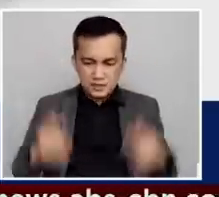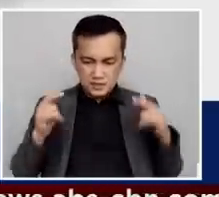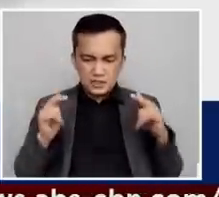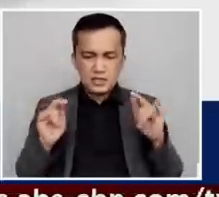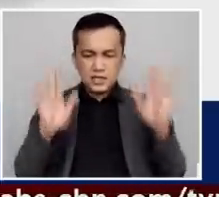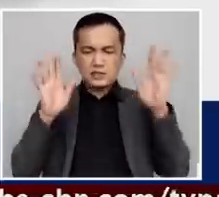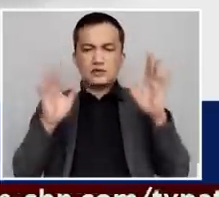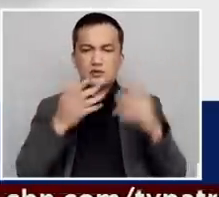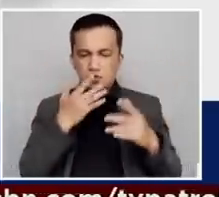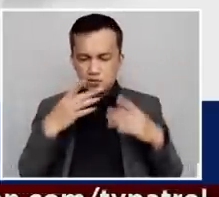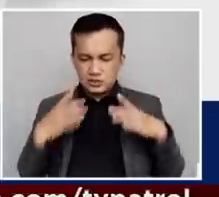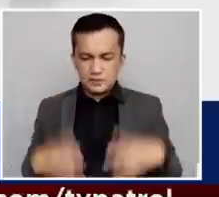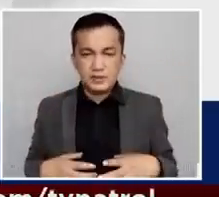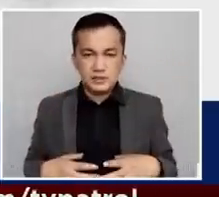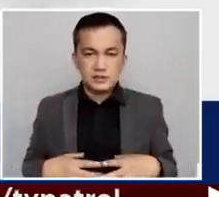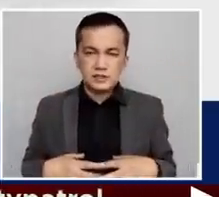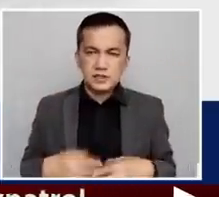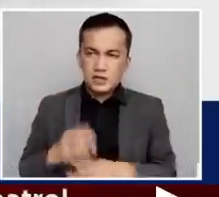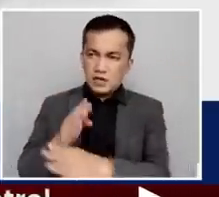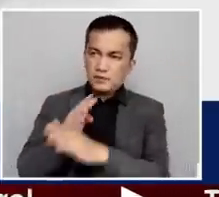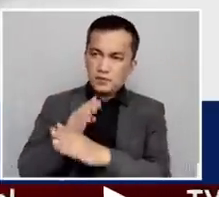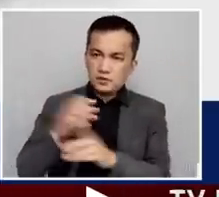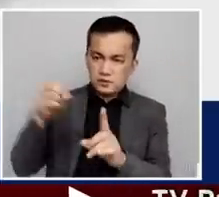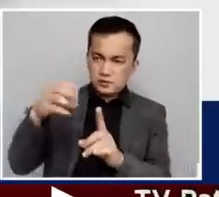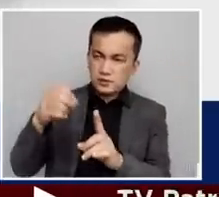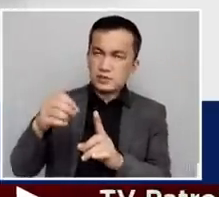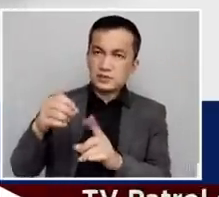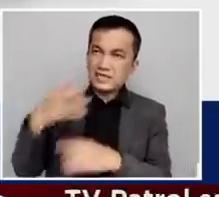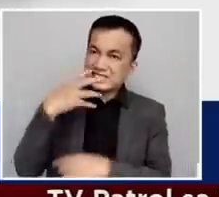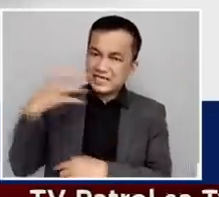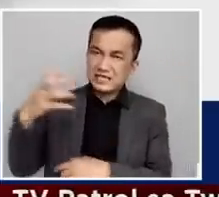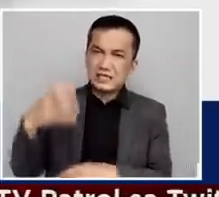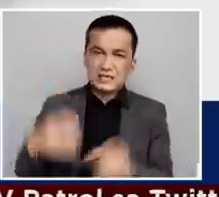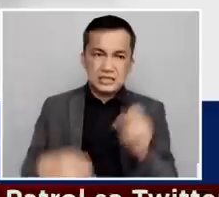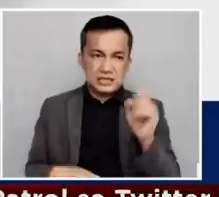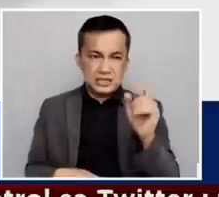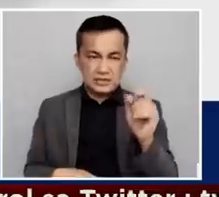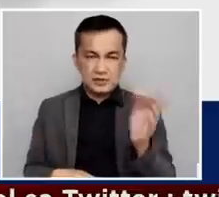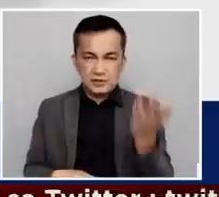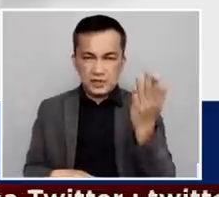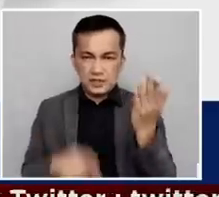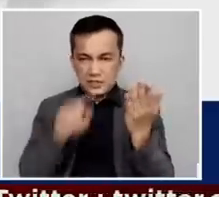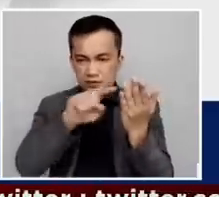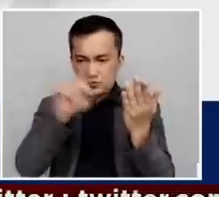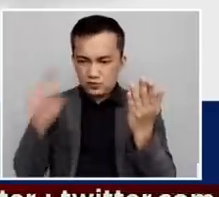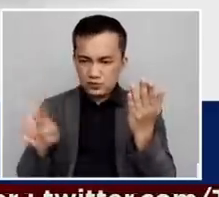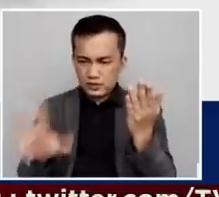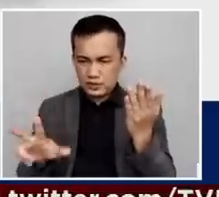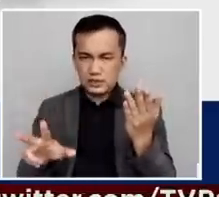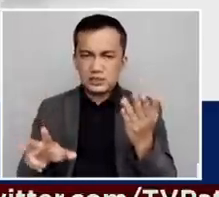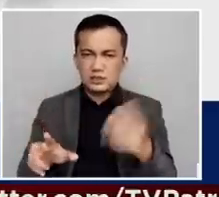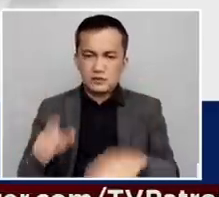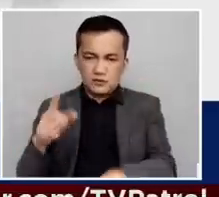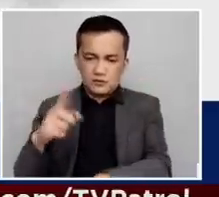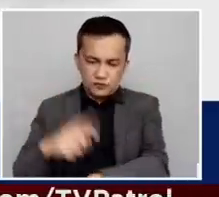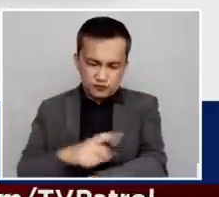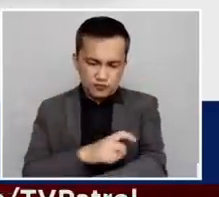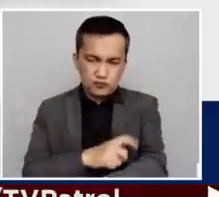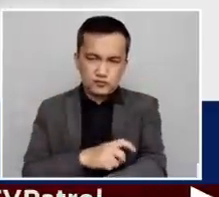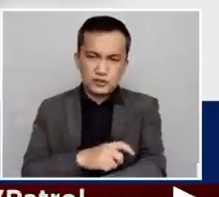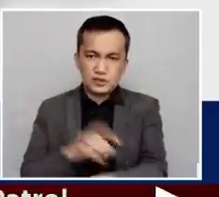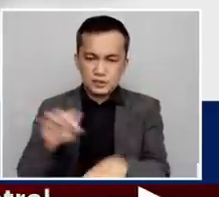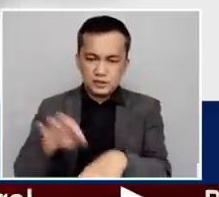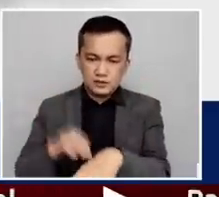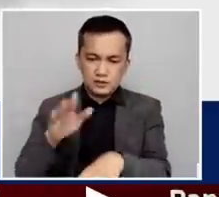damit, pag-iwas sa sun exposure mula 11 a.m. hanggang 3 p.m., paggamit ng mosquito repellent, at pagtatakip